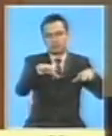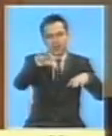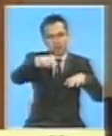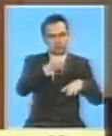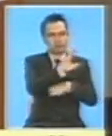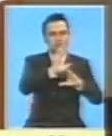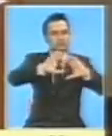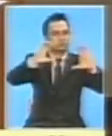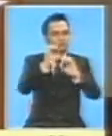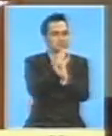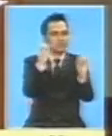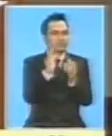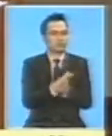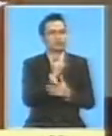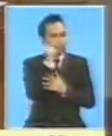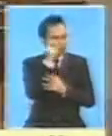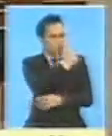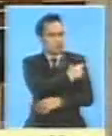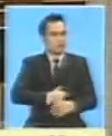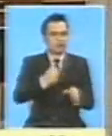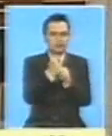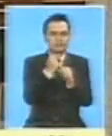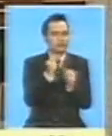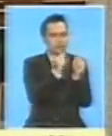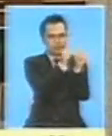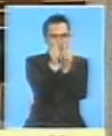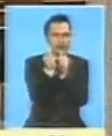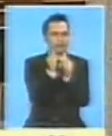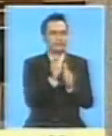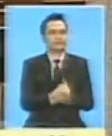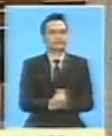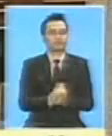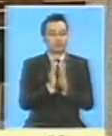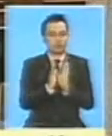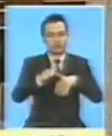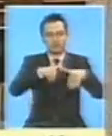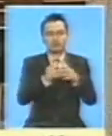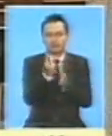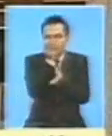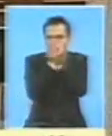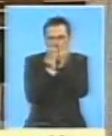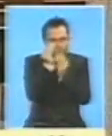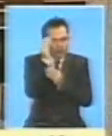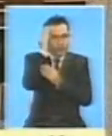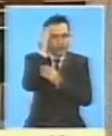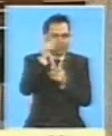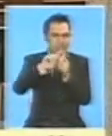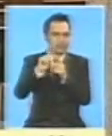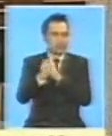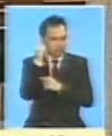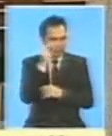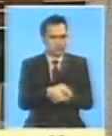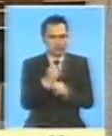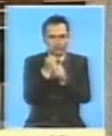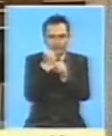ครับท่านทรงรู้พระองค์ว่าท่านจะทำอะไรบ้างนะครับเราจะต้องให้ทุกคนได้เรียนรู้เข้าใจหลักการทรงงานและแนวทางแนวพระรา